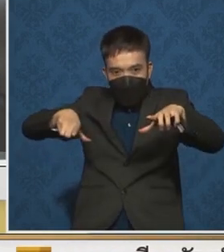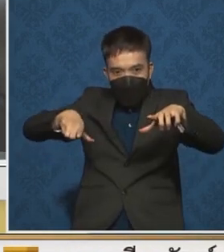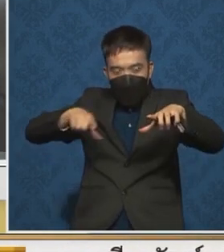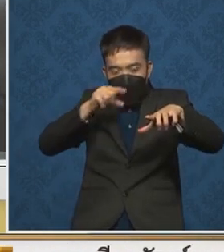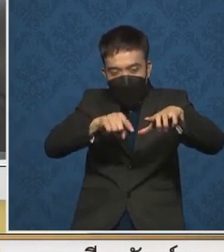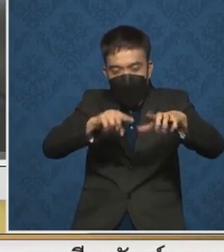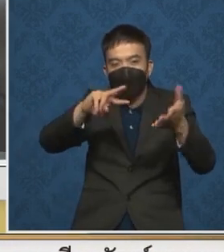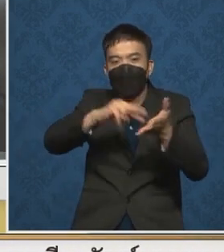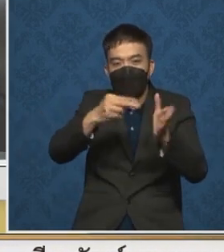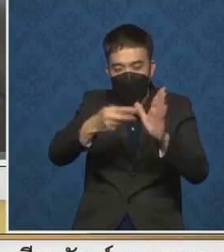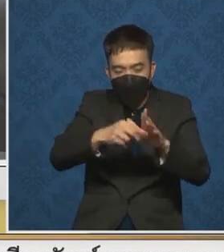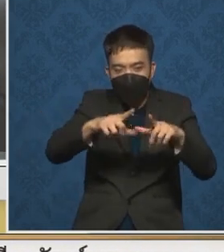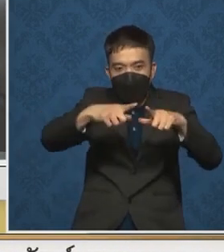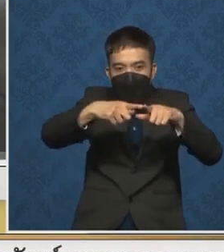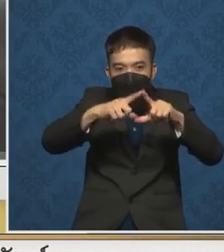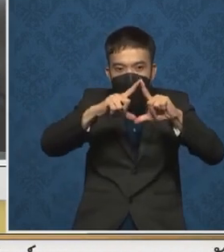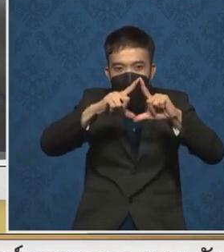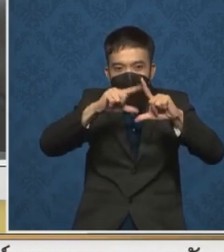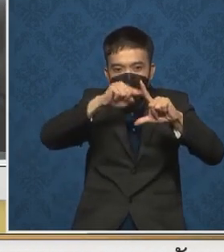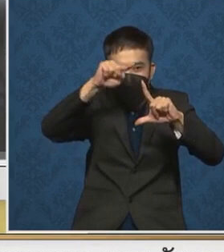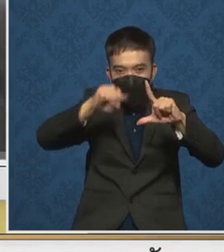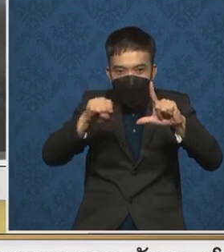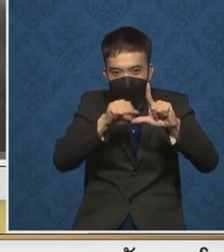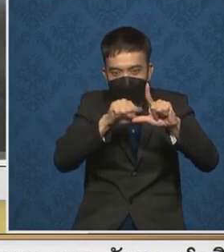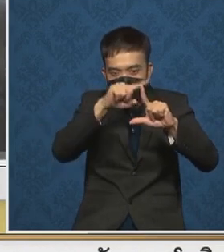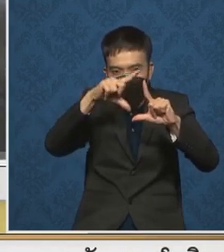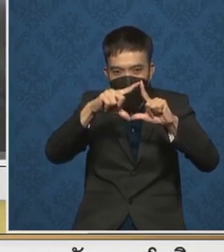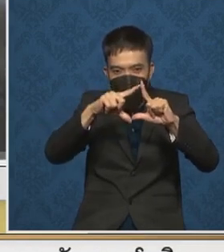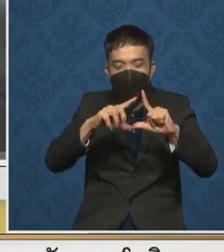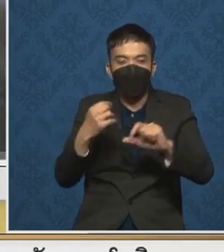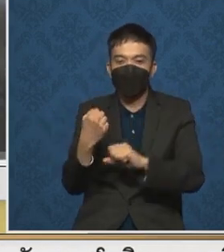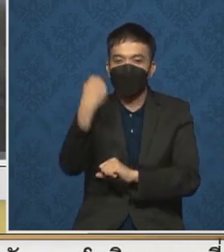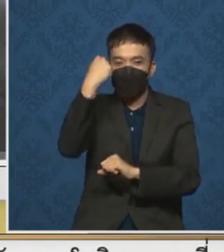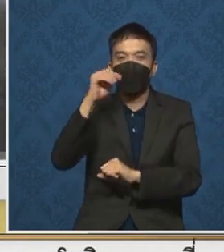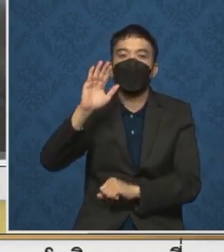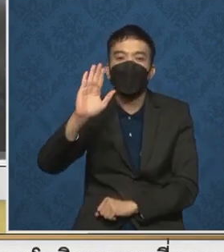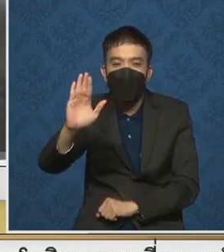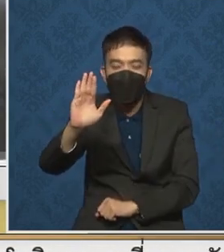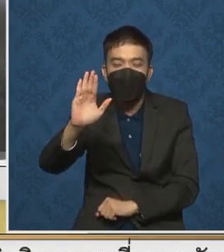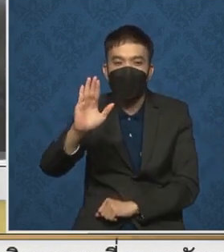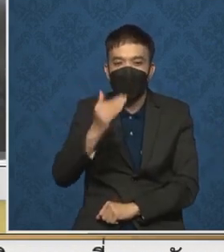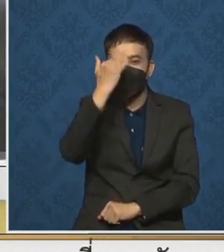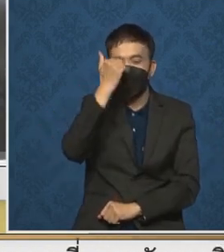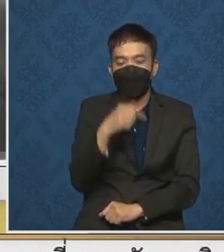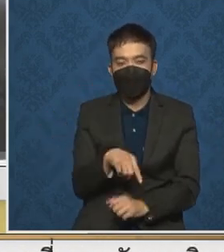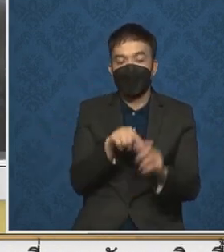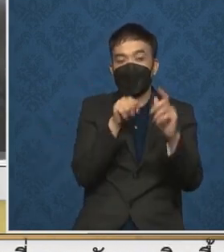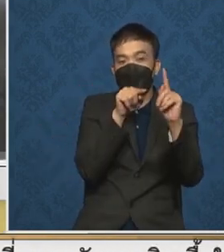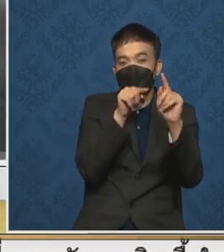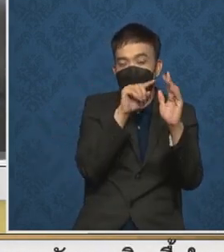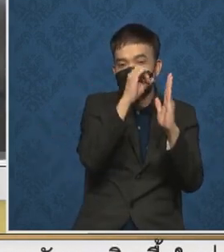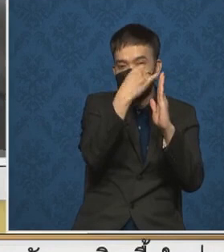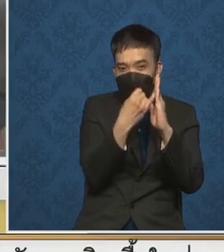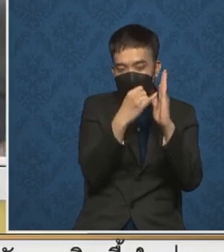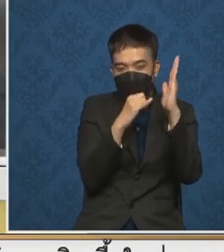ากสามเหี่ยมมนคง มงข้างยงยืนที่มประตว่าในสามจัหว